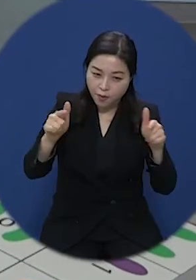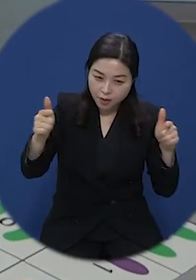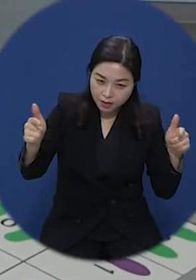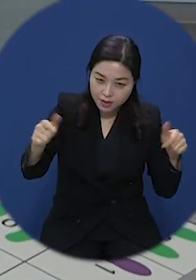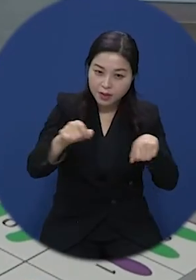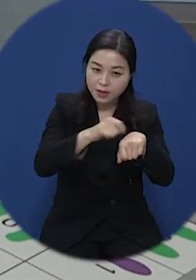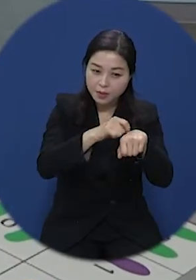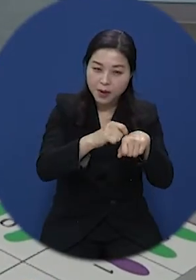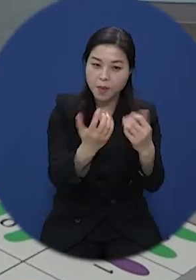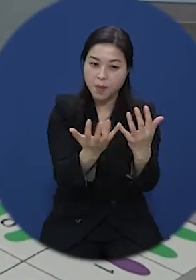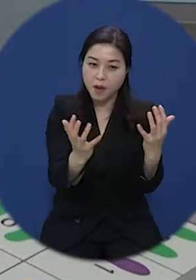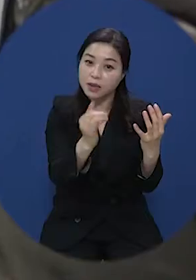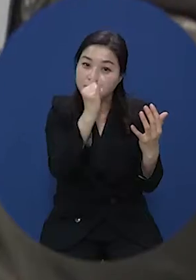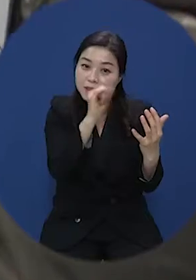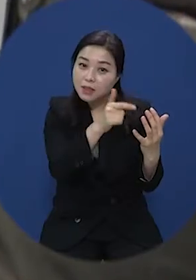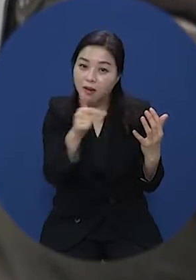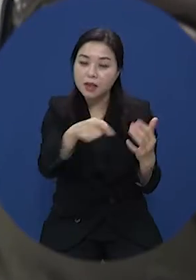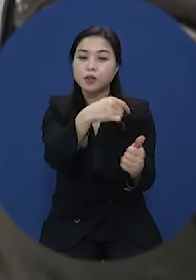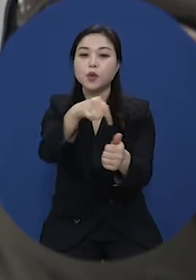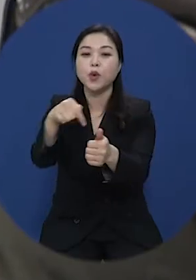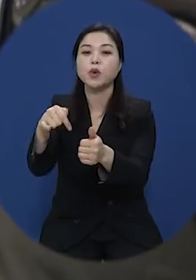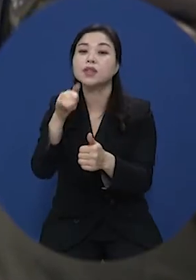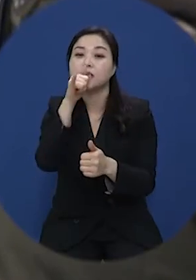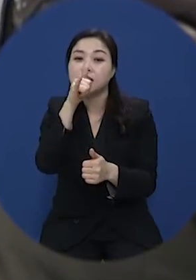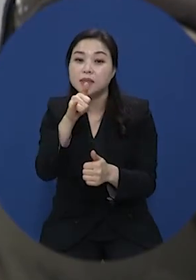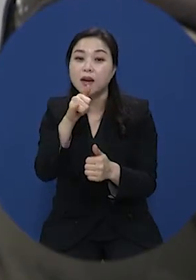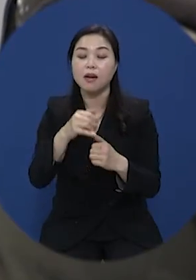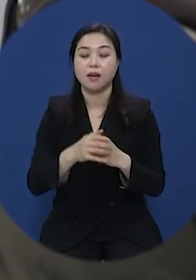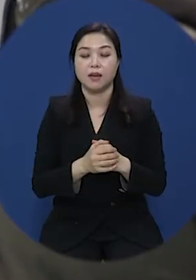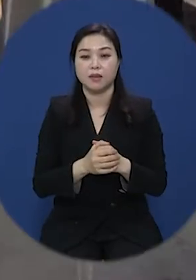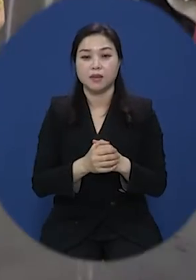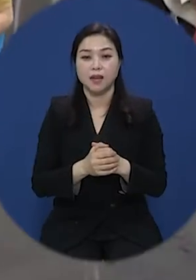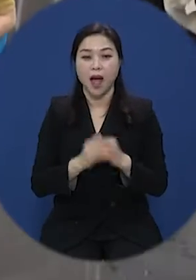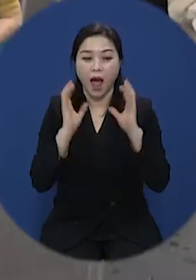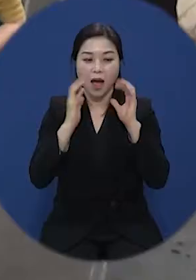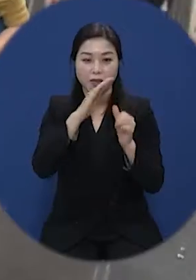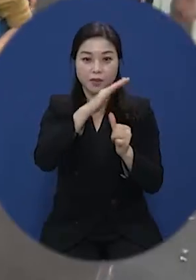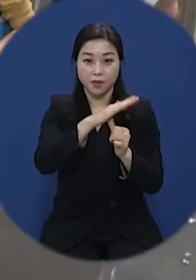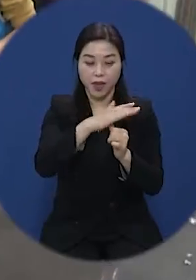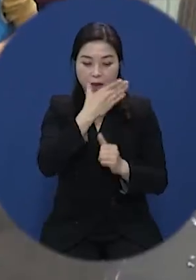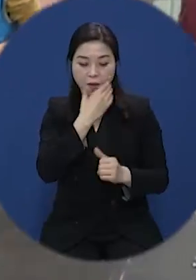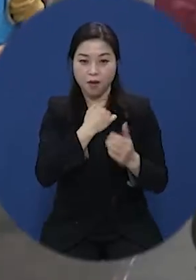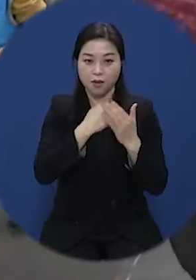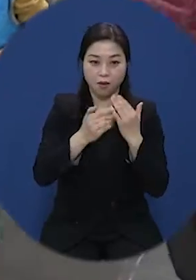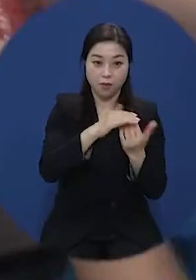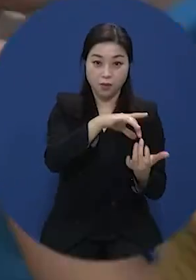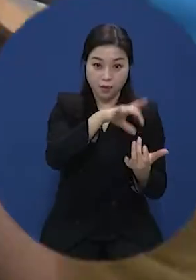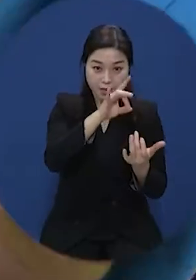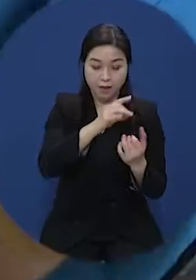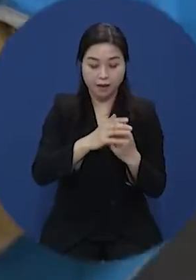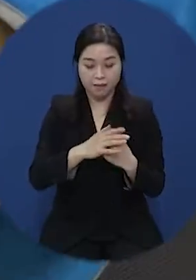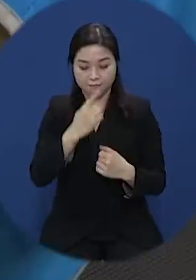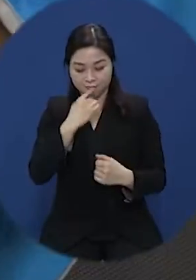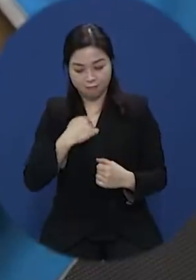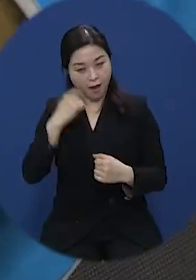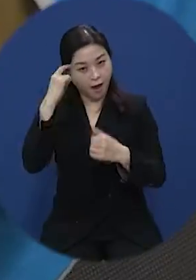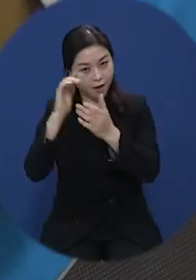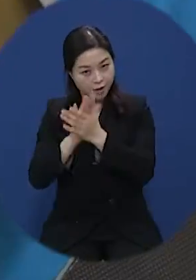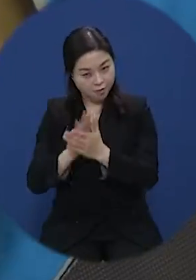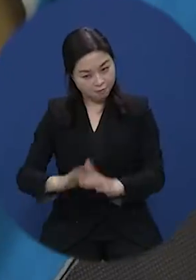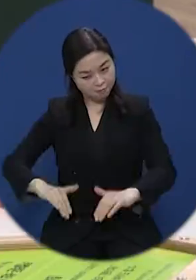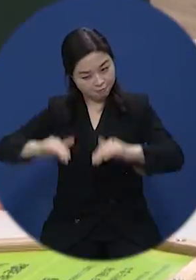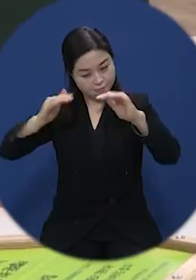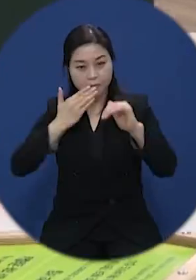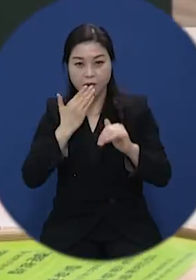운영되는 다채로운 교육 프로그램을 통해 아이들이 스스로 행복한 경험을 선택하고 또 독립적인 인격체로 성장해